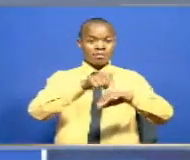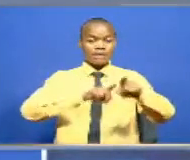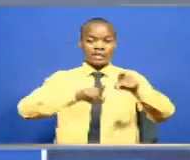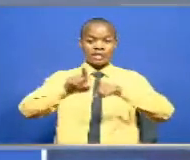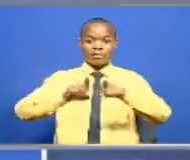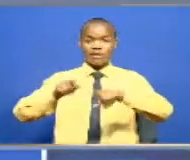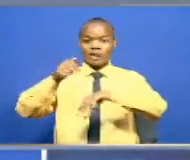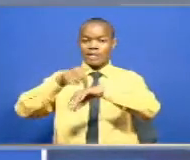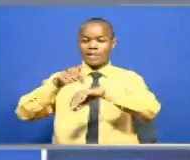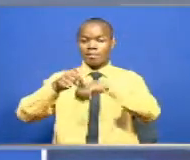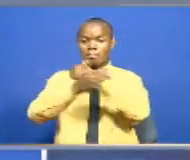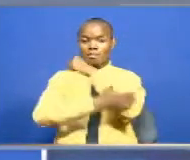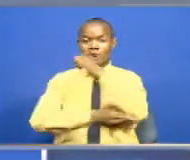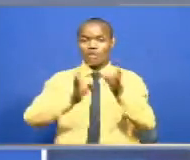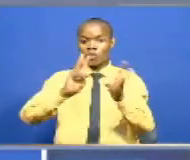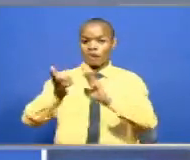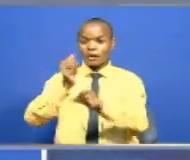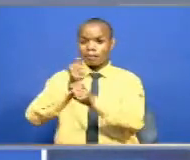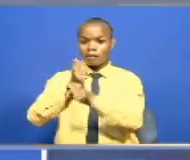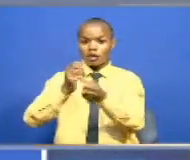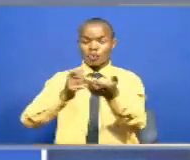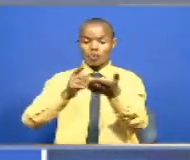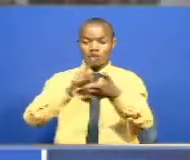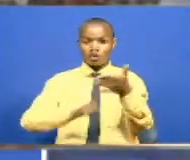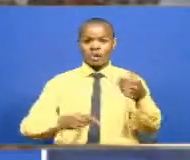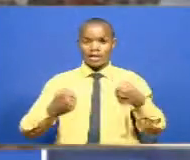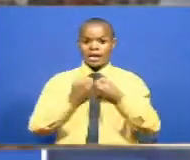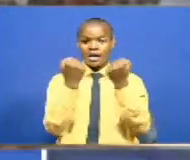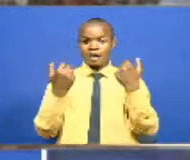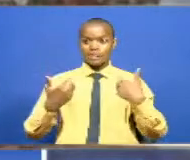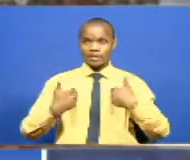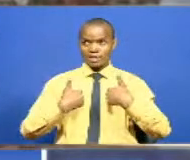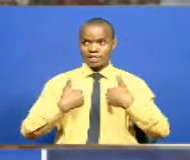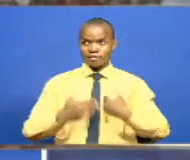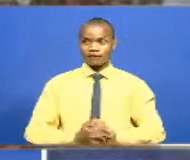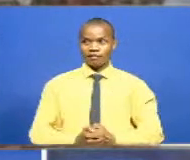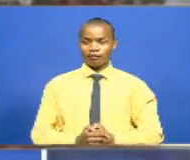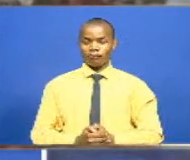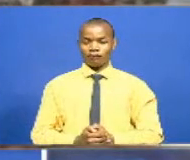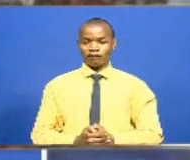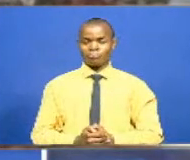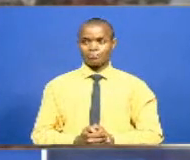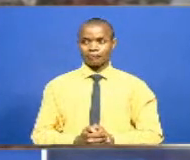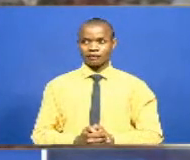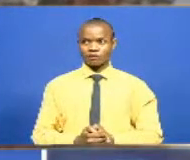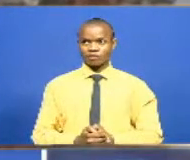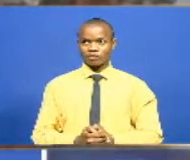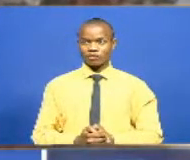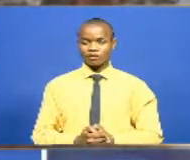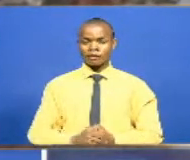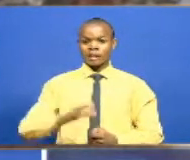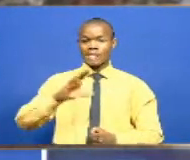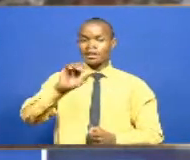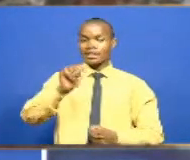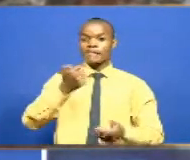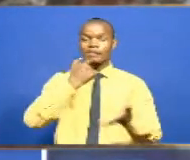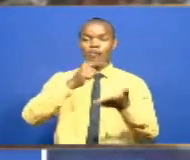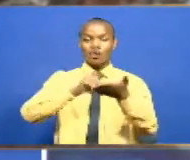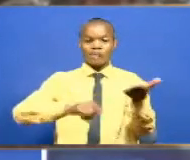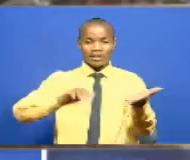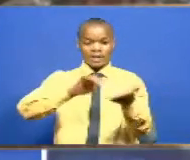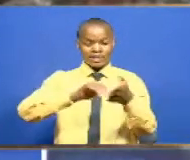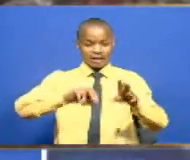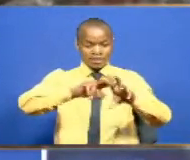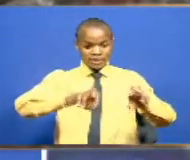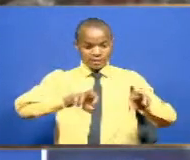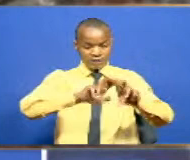ulichangia kutokea kwa ajali hiyo. Mashari amesema uchunguzi pia umebainisha kuwa taratibu